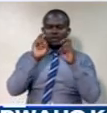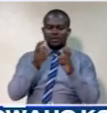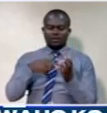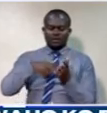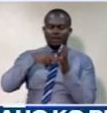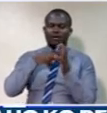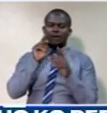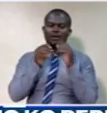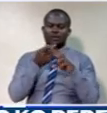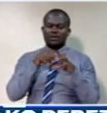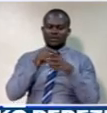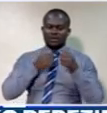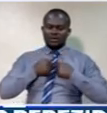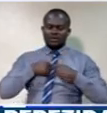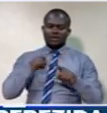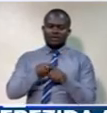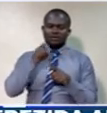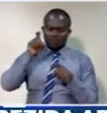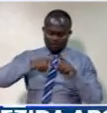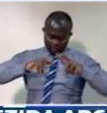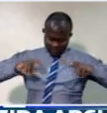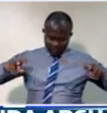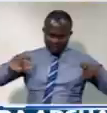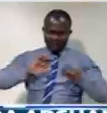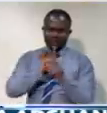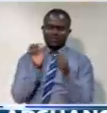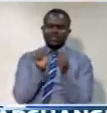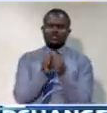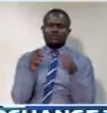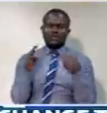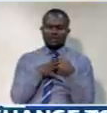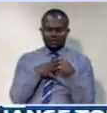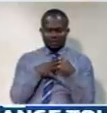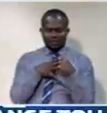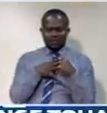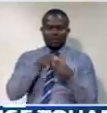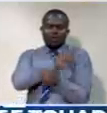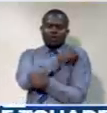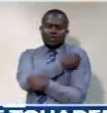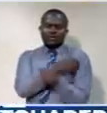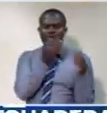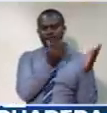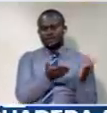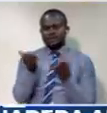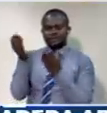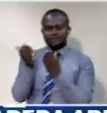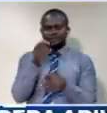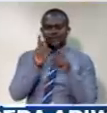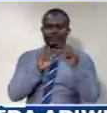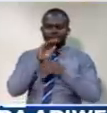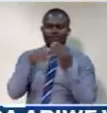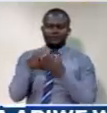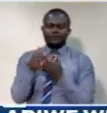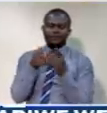bahaguruka. Abagenzi bava mu Rwanda nabo bagomba kubanza kwipimisha COVID-19. Hoteli zakira abaturage abaturutse